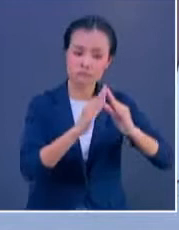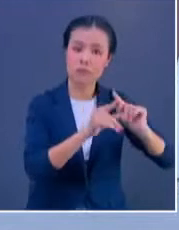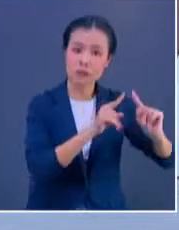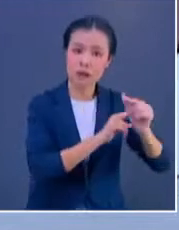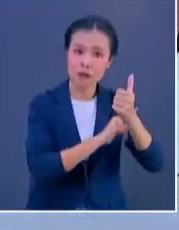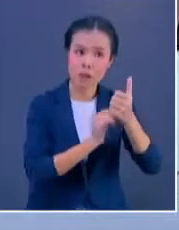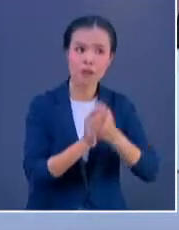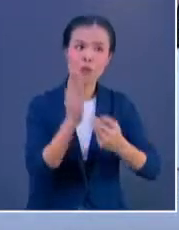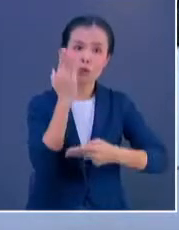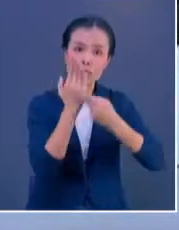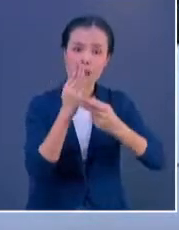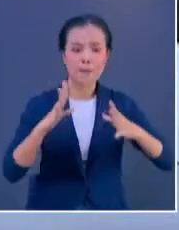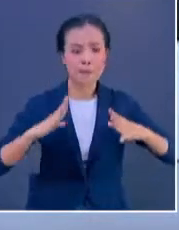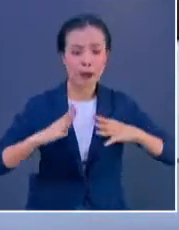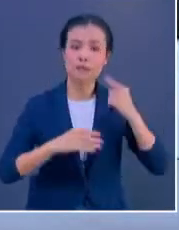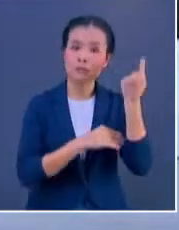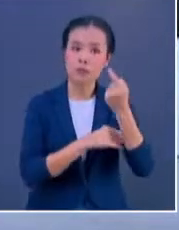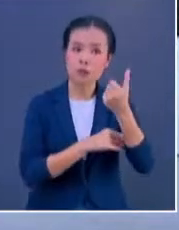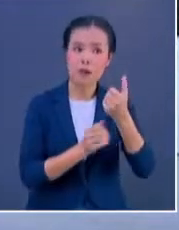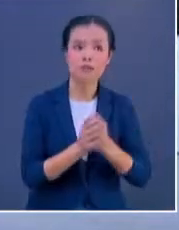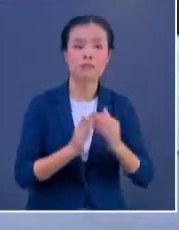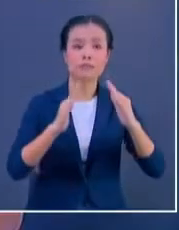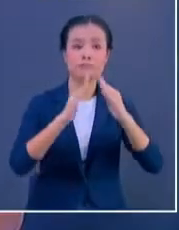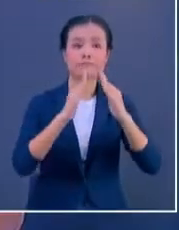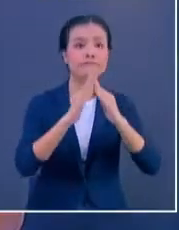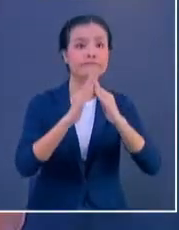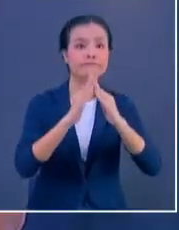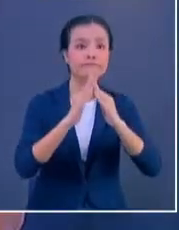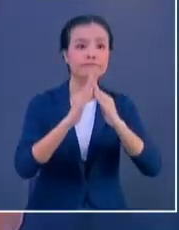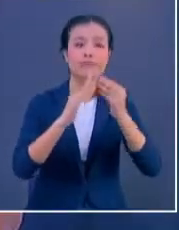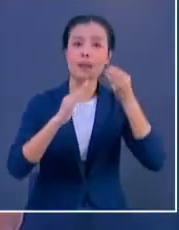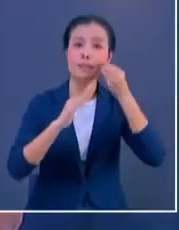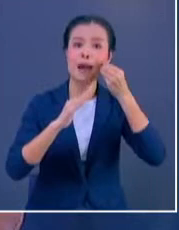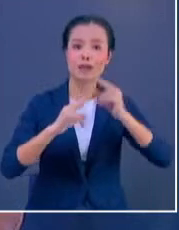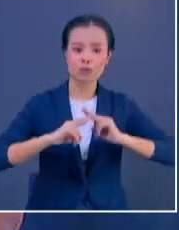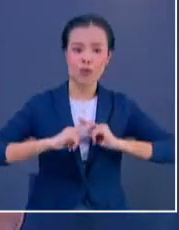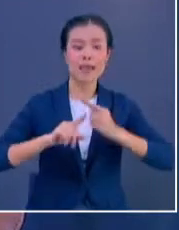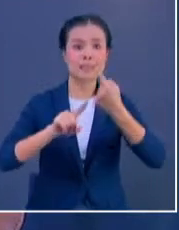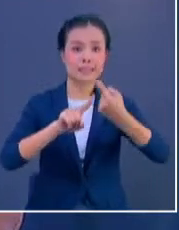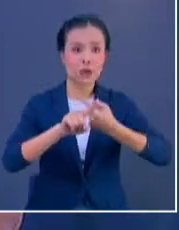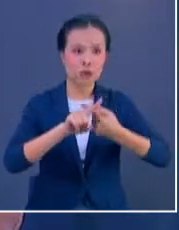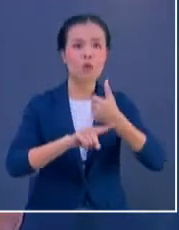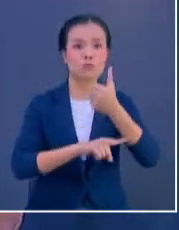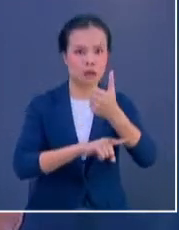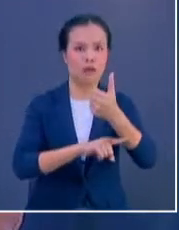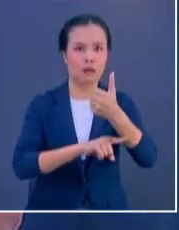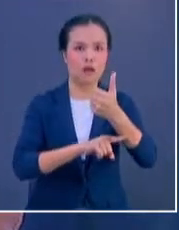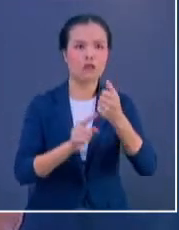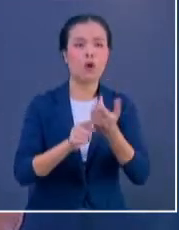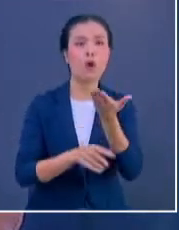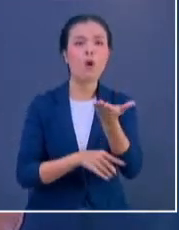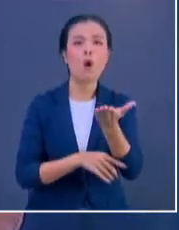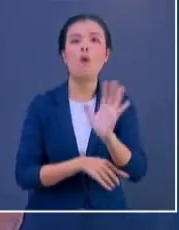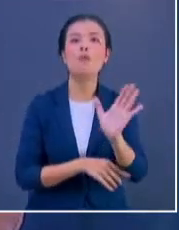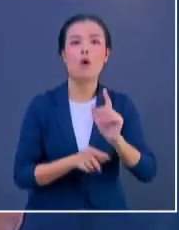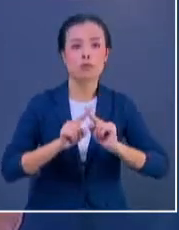างเป็นโรงแรมรีสอร์ท ครับผม ได้ไหมครับ ถ้าโฮมสเตย์เนี่ยเป็นลักษณะที่ว่าเอาบ้านของเราเองแบ่งแล้วก็เช่าเนี่ยอันนี้ได้เลย ครับ นะครับไม่ต้องไปขออนุญาต